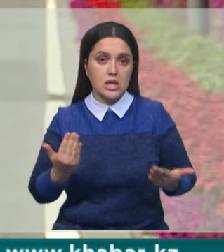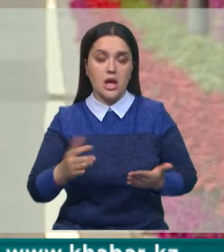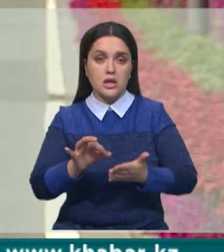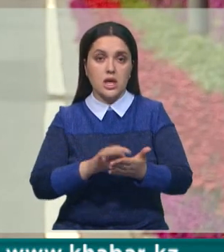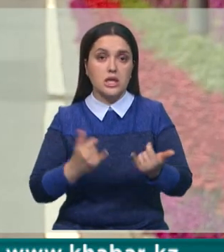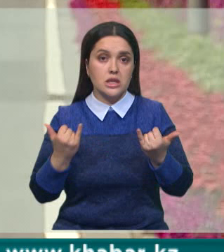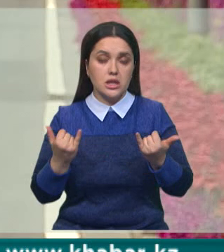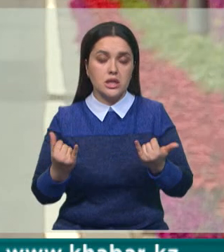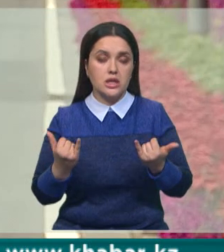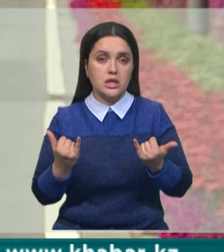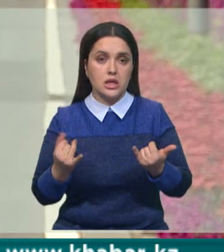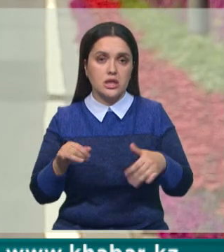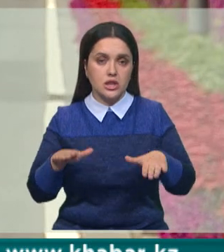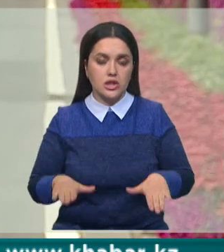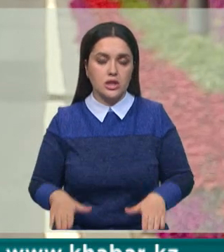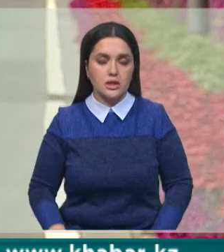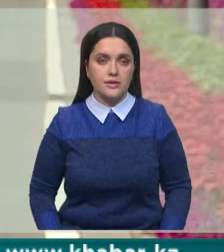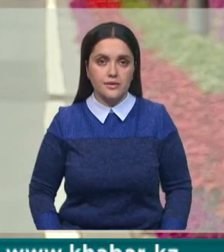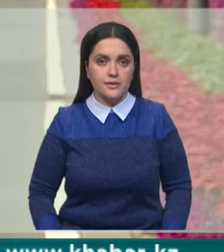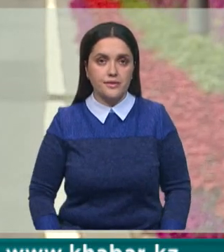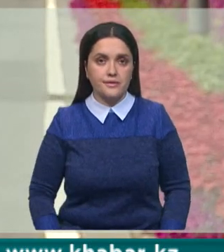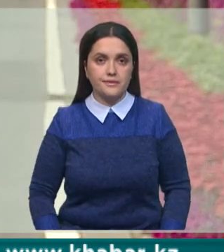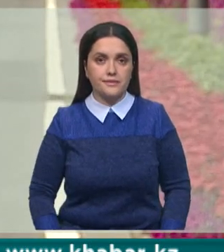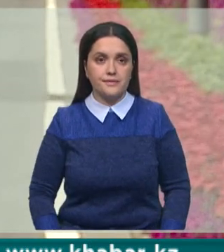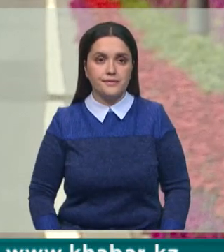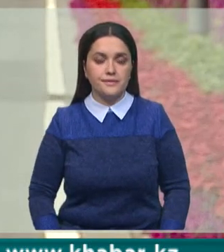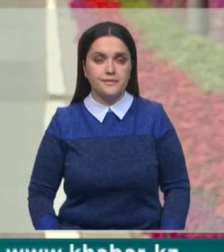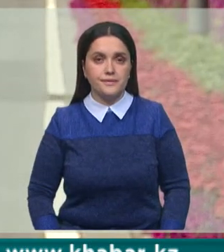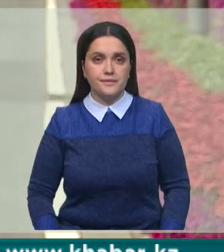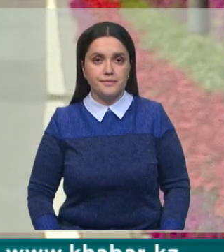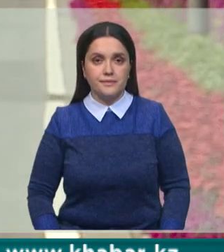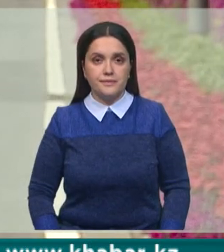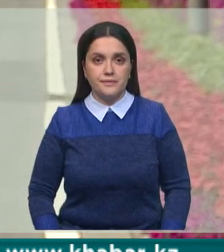Айгуль Адилова, Айдос Серикполуло, Жандос Битабаров, Хабар, Пекин.